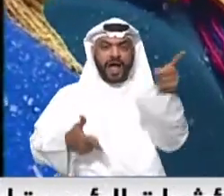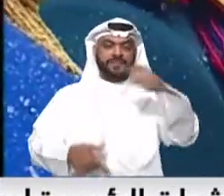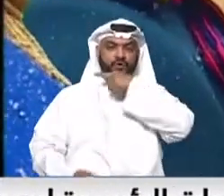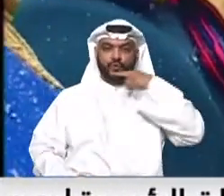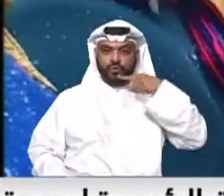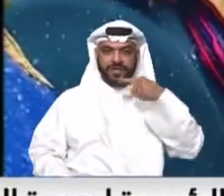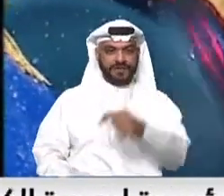الجبهات i